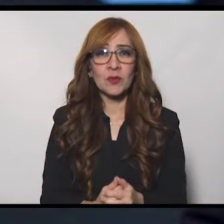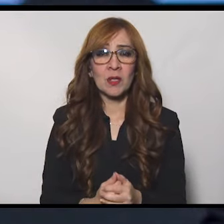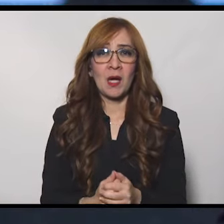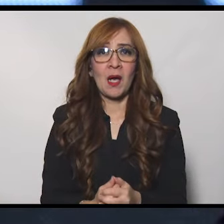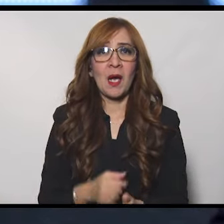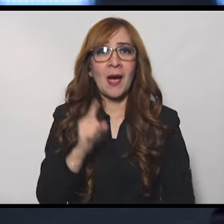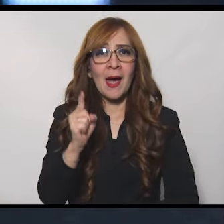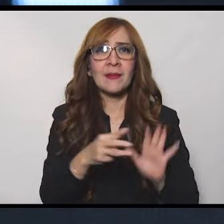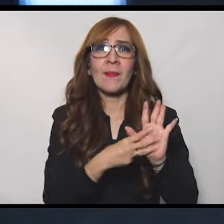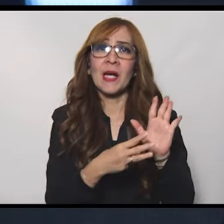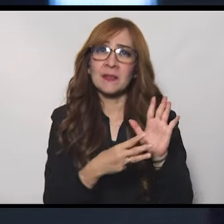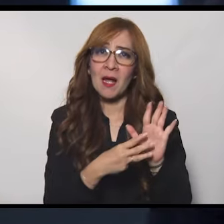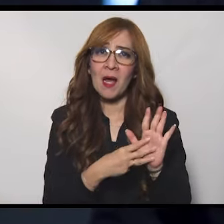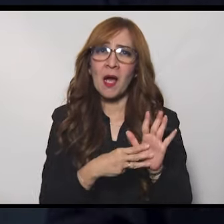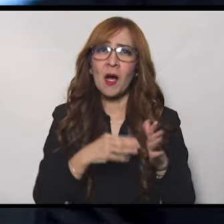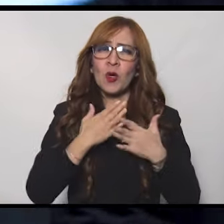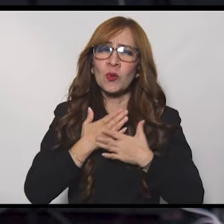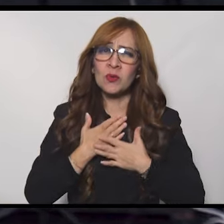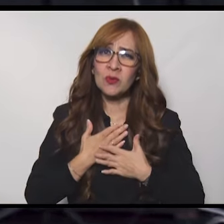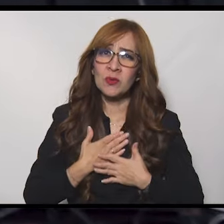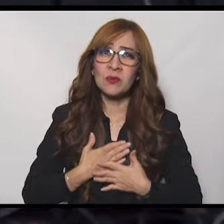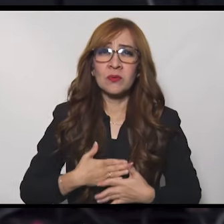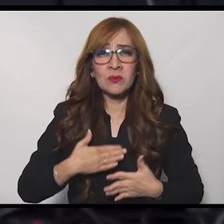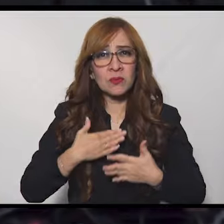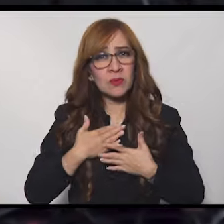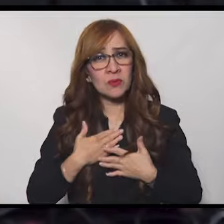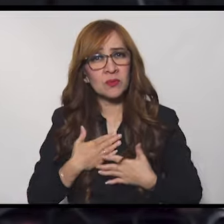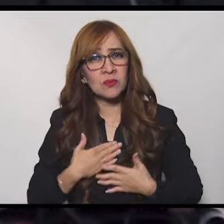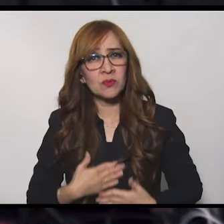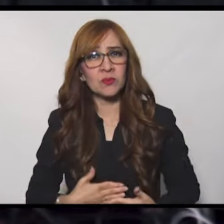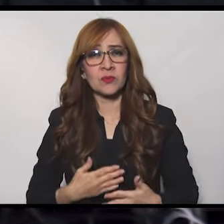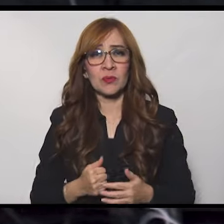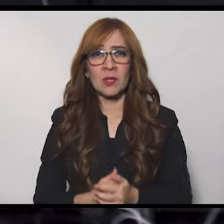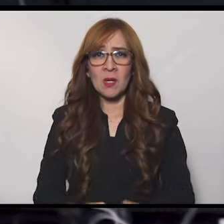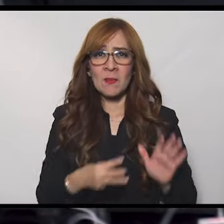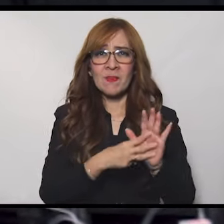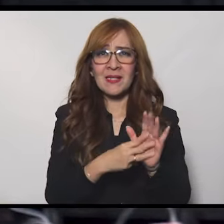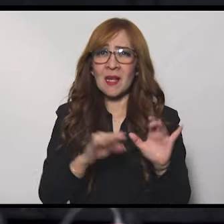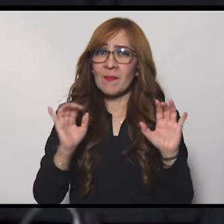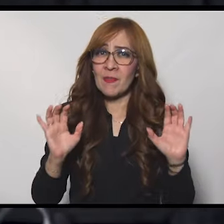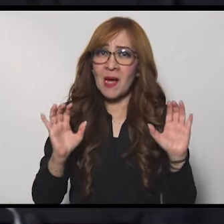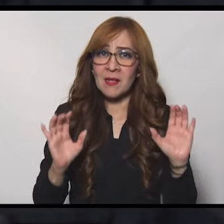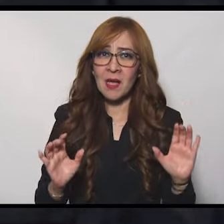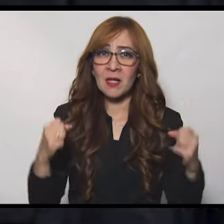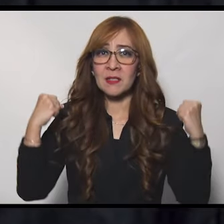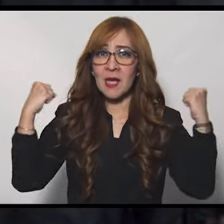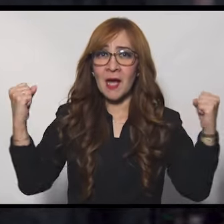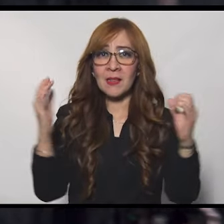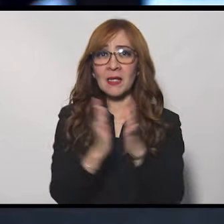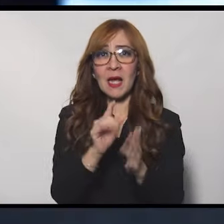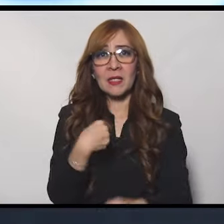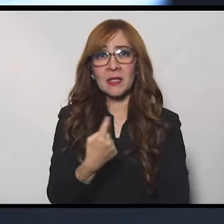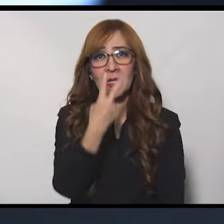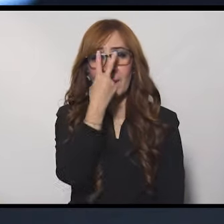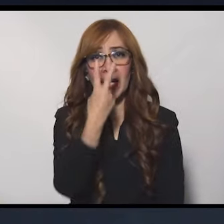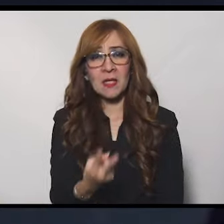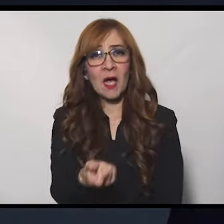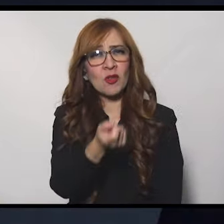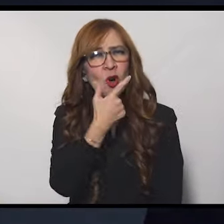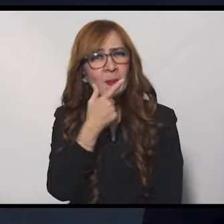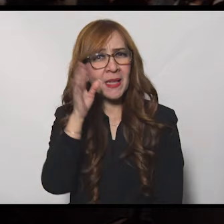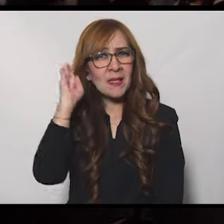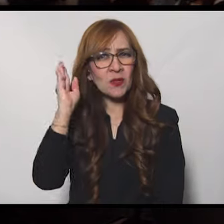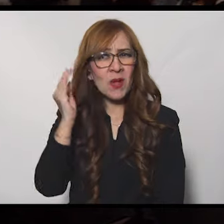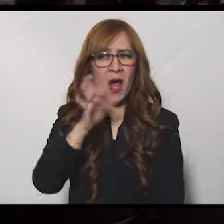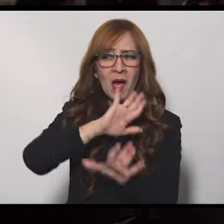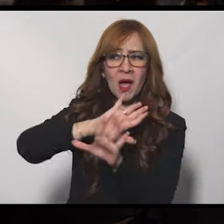ditekan. Aduh, kita ditekan, tekan, diperas sama kesehatan kita sampai kita melihat obat aja udah